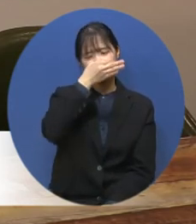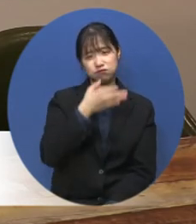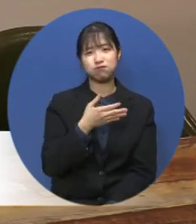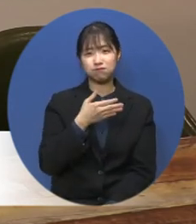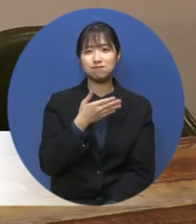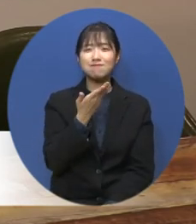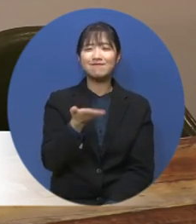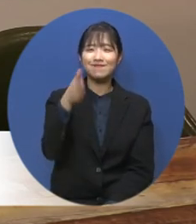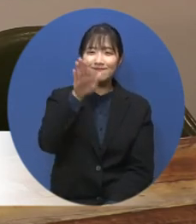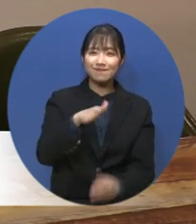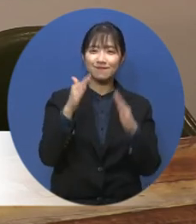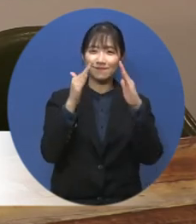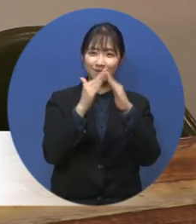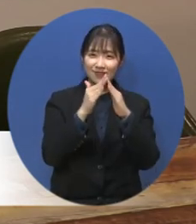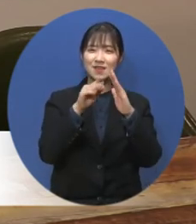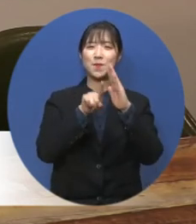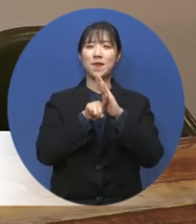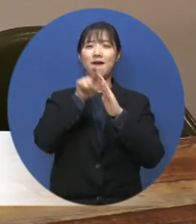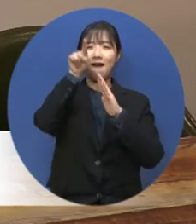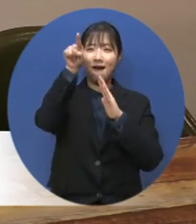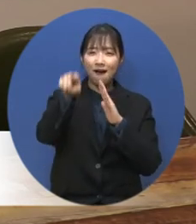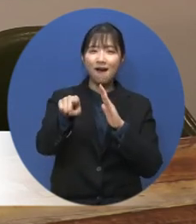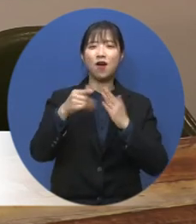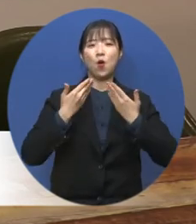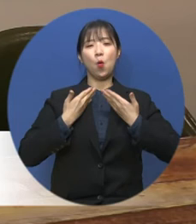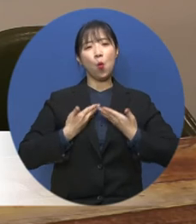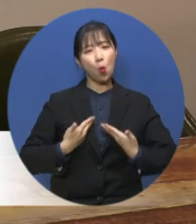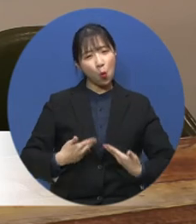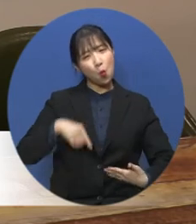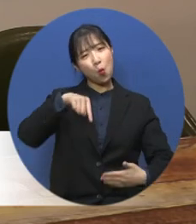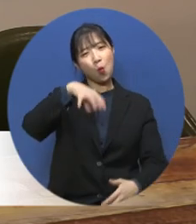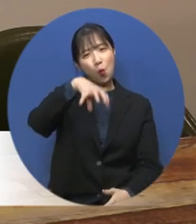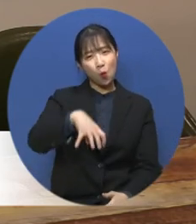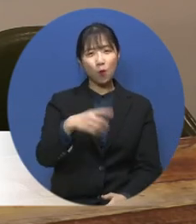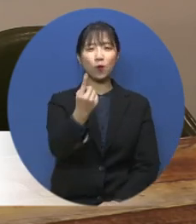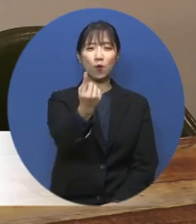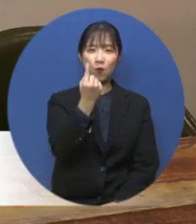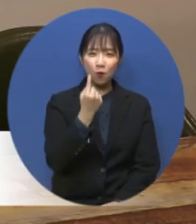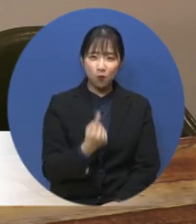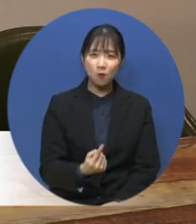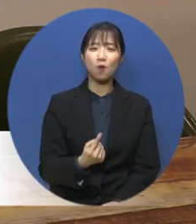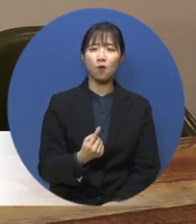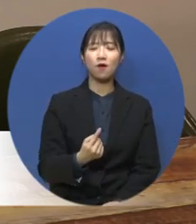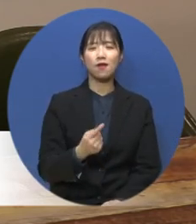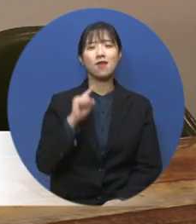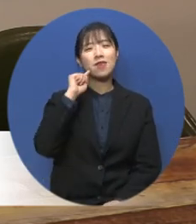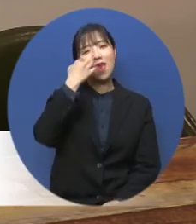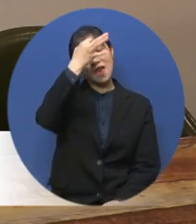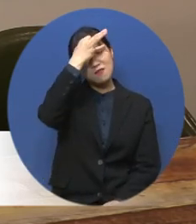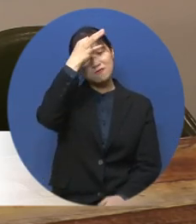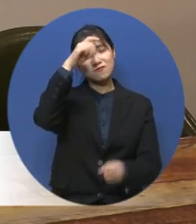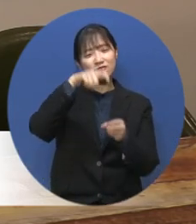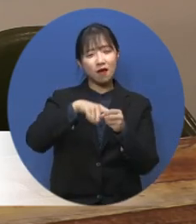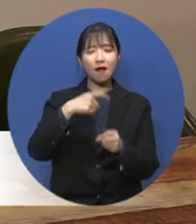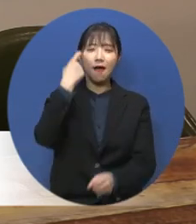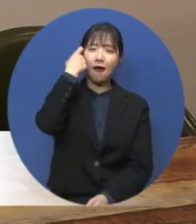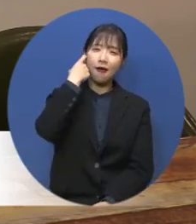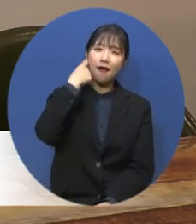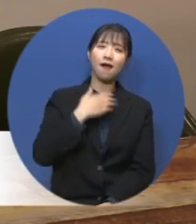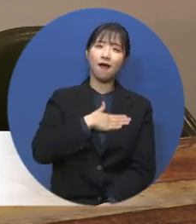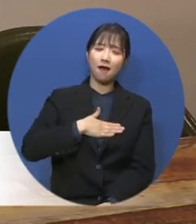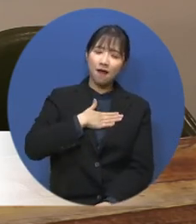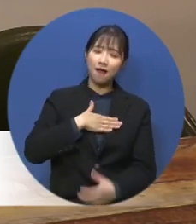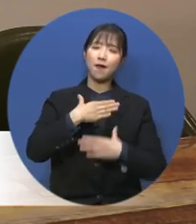이제 집 밖을 나와서 조용히 한산한 이곳에서 이제 나누지 못했던 예술적 감성과